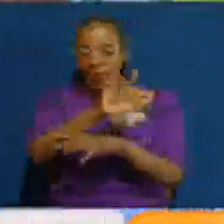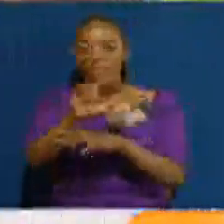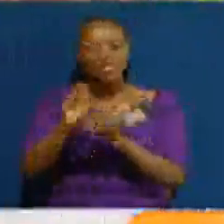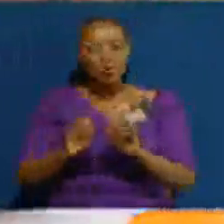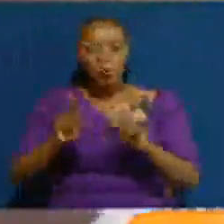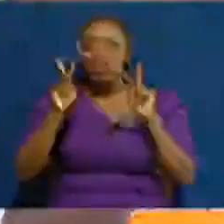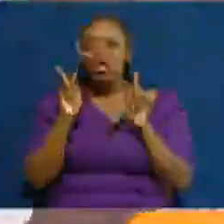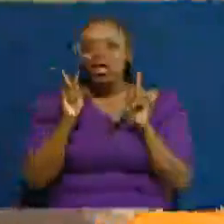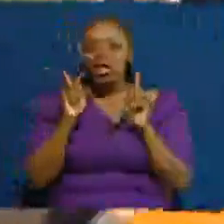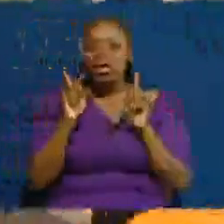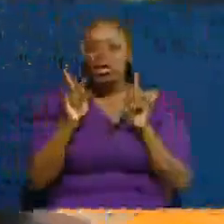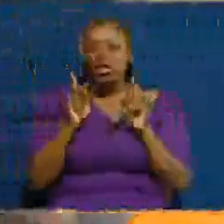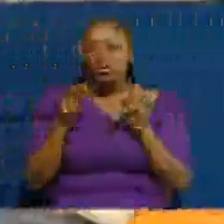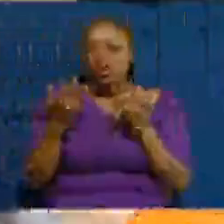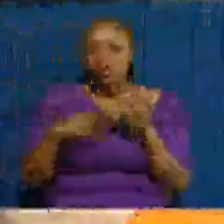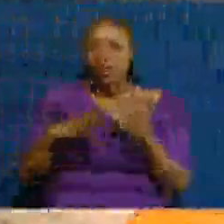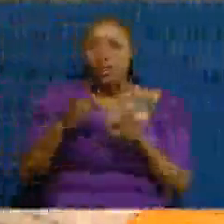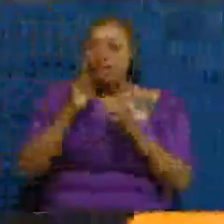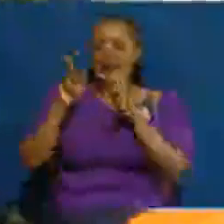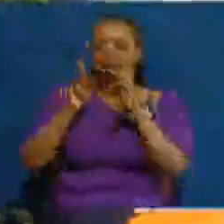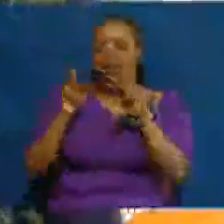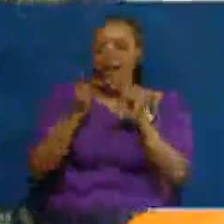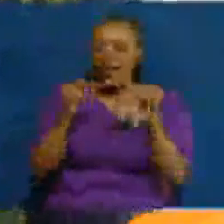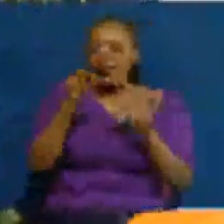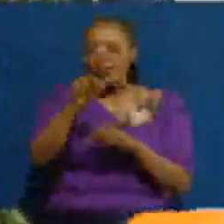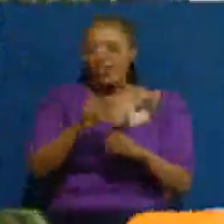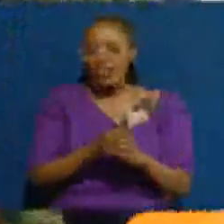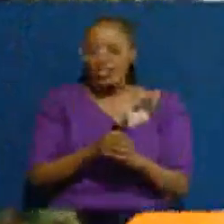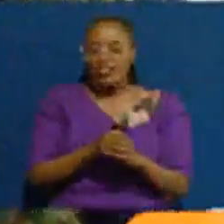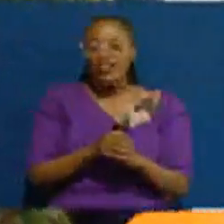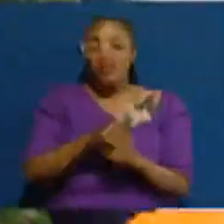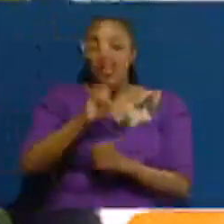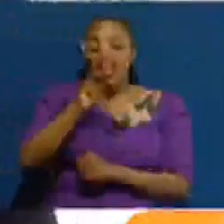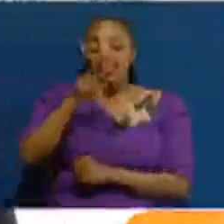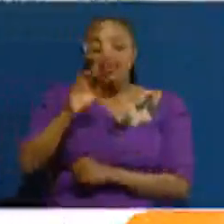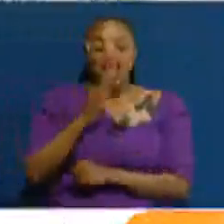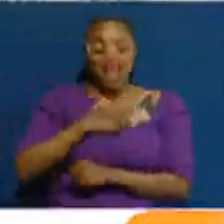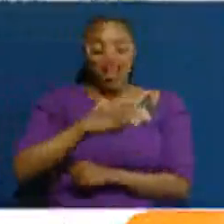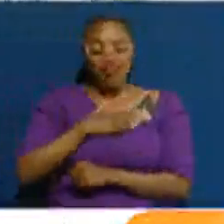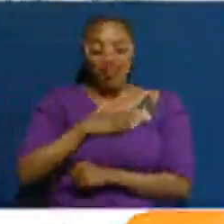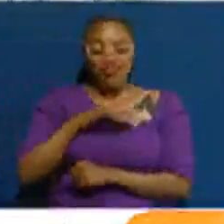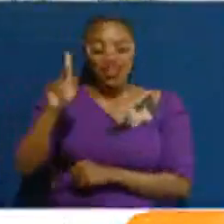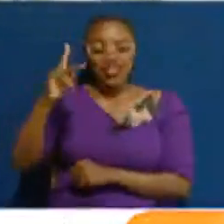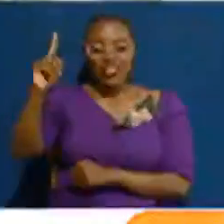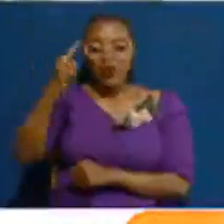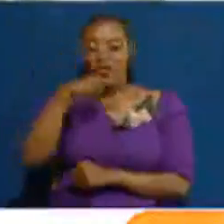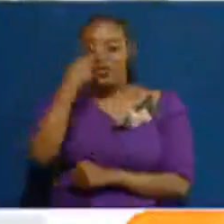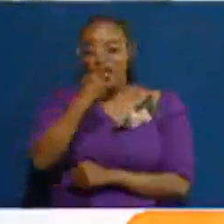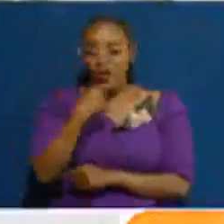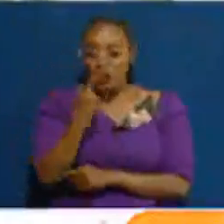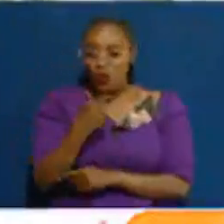so despite the public outcry against it. Kwa hivyo wabunge wetu wale wa Kenya Kwanza ambao